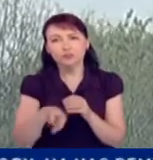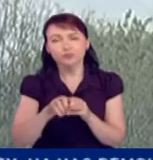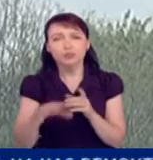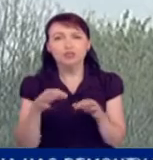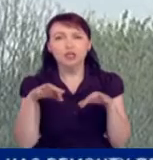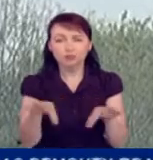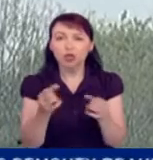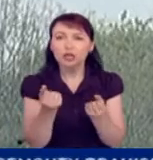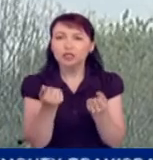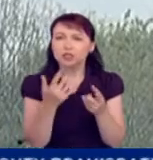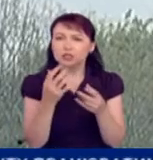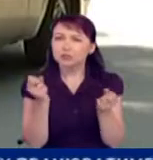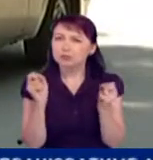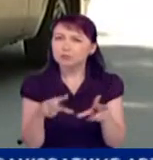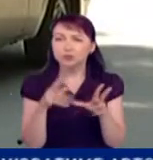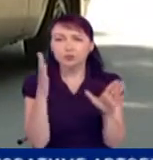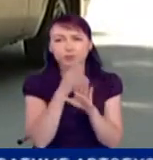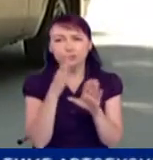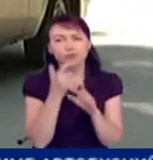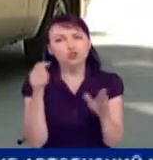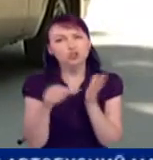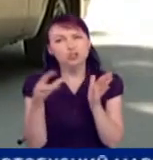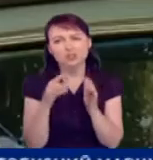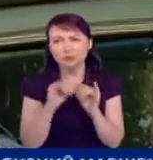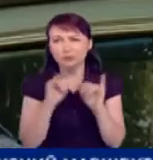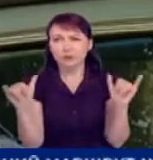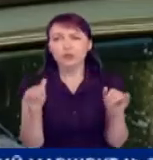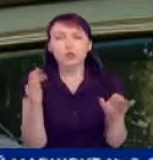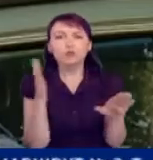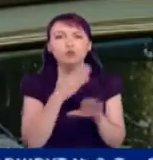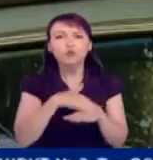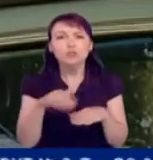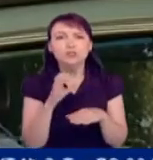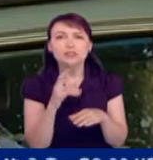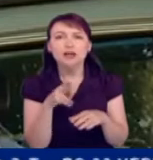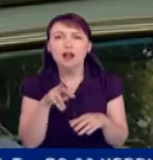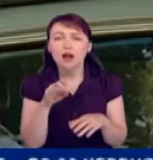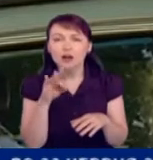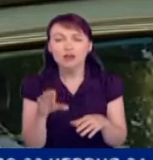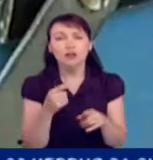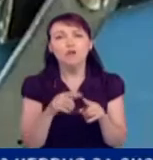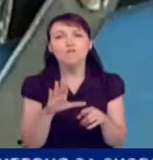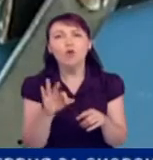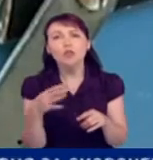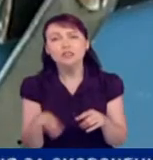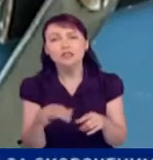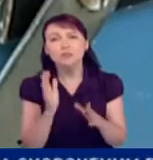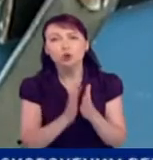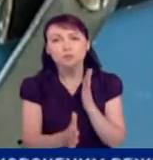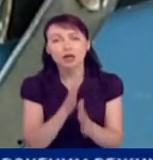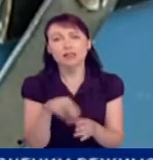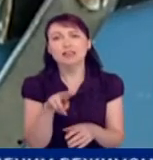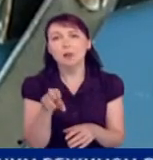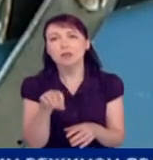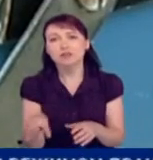Кількість небезпечних речовин перевищує норму у 6 разів в районі вулиці Скляренка, Оболонського проспекту, на Бесарабській та